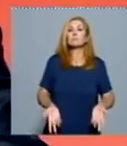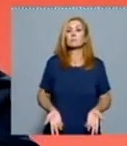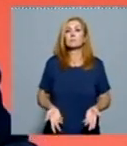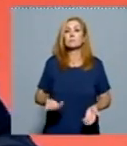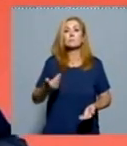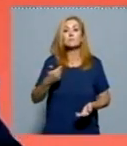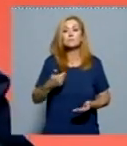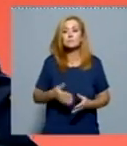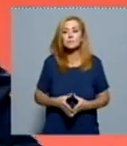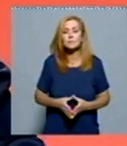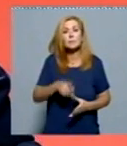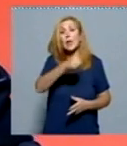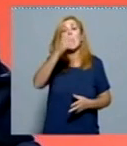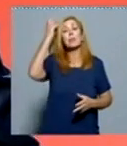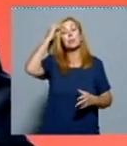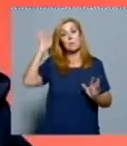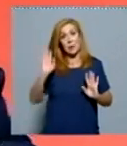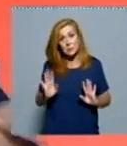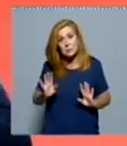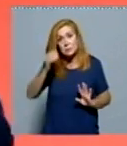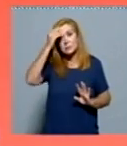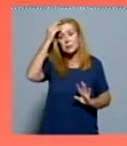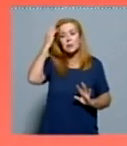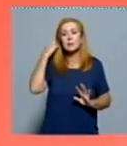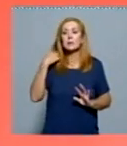Ζήτησα, αν θυμάστε,